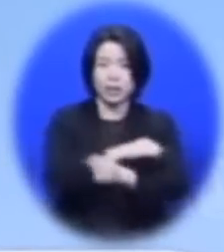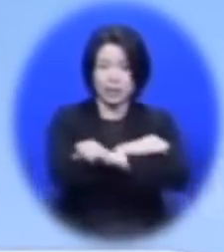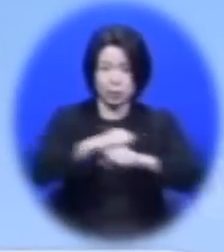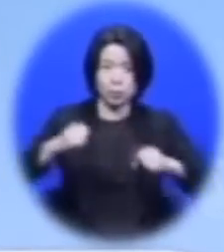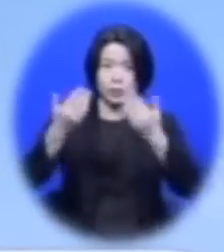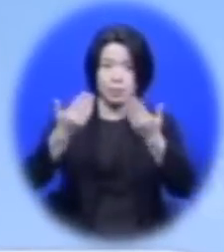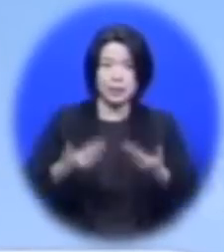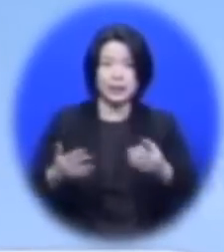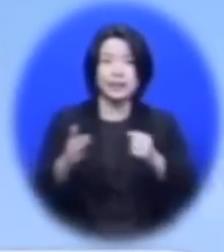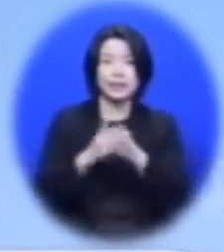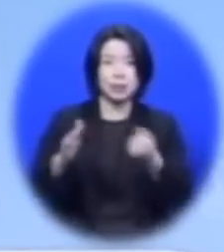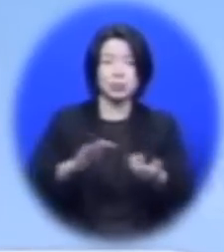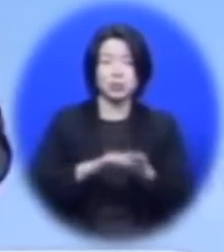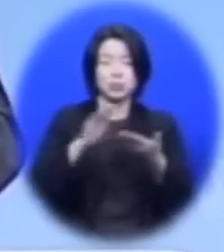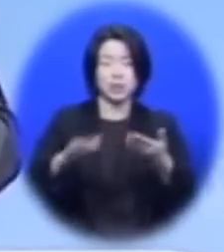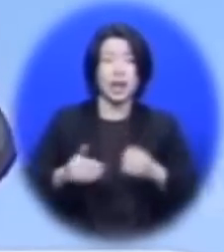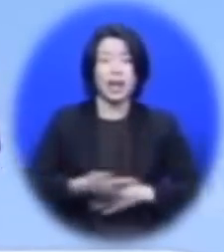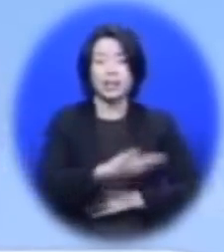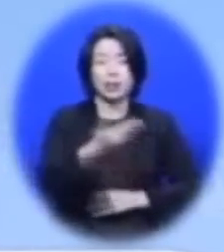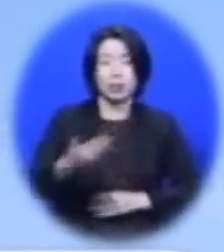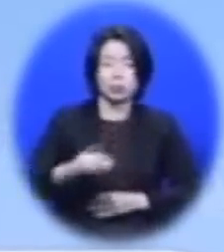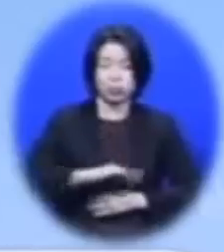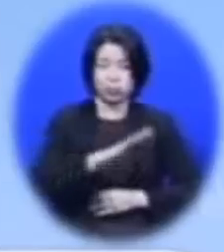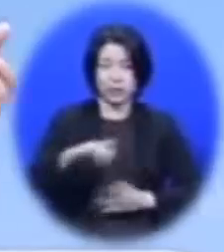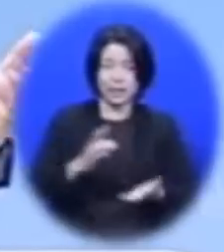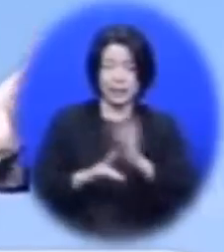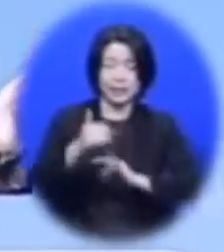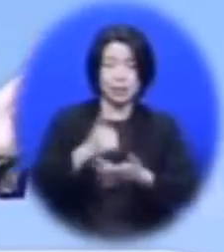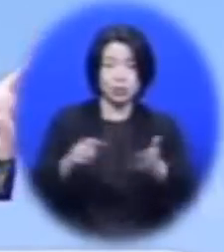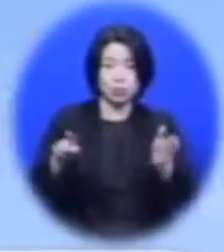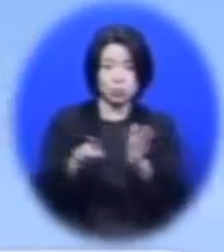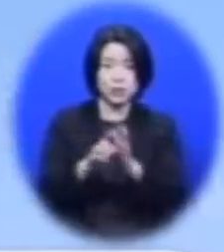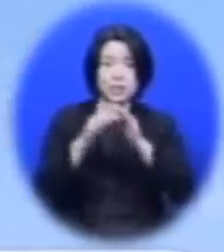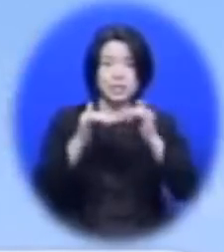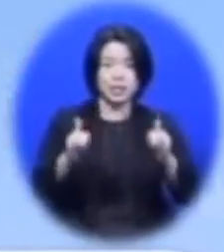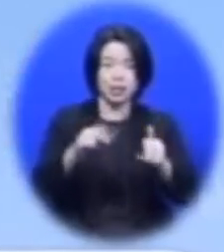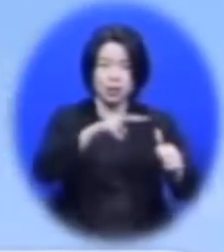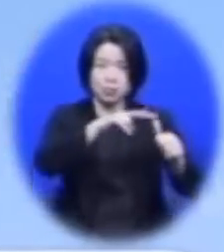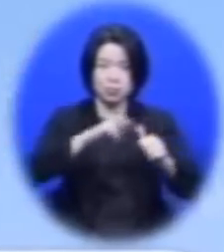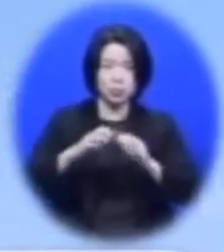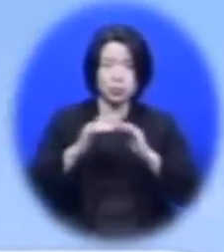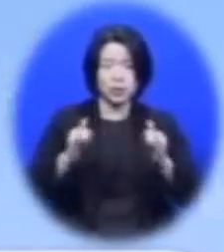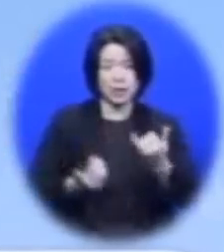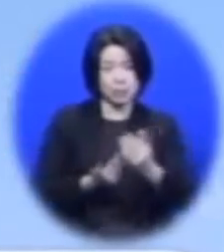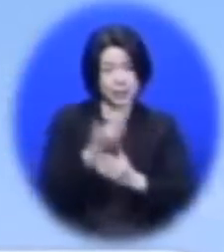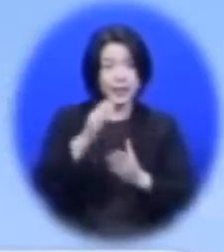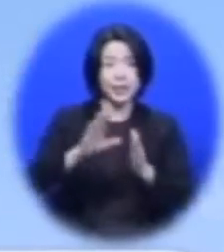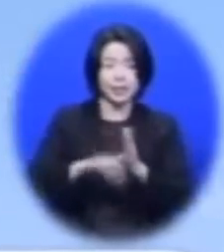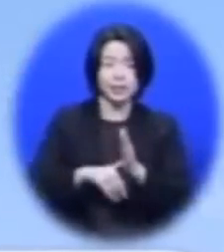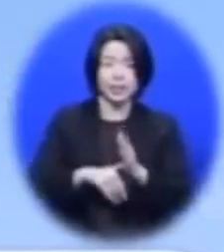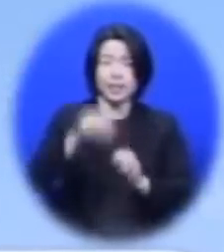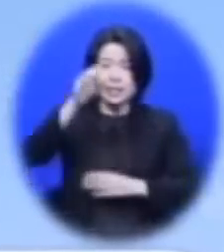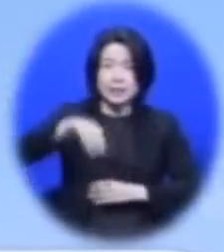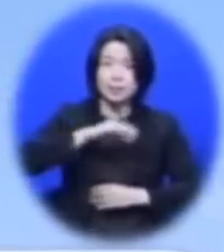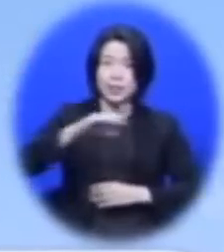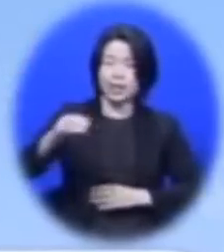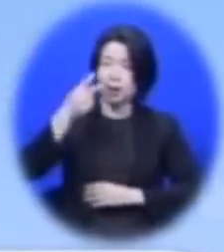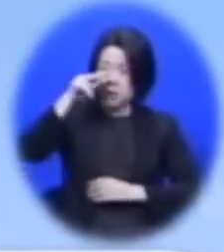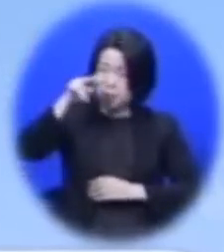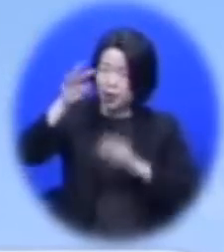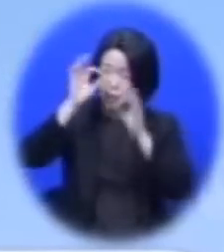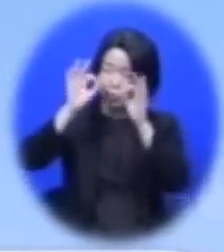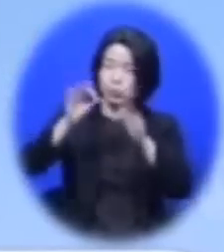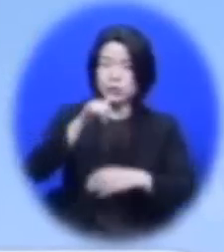받았기 때문입니다. 여러분, 우리가 예수를 믿는 사람은 미운 사람이 생길 때 십자가를 바라볼 수 있어야